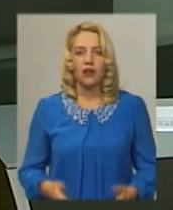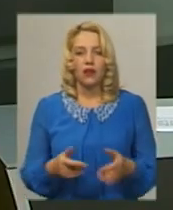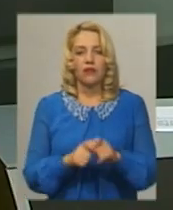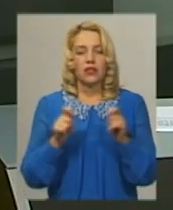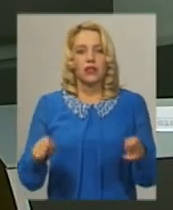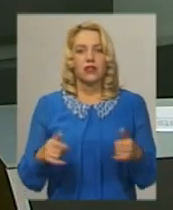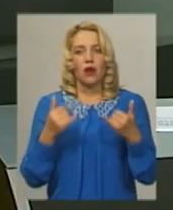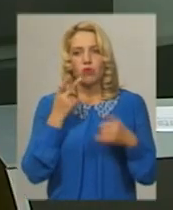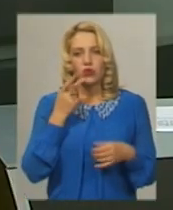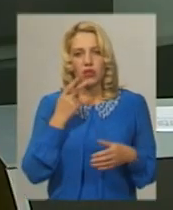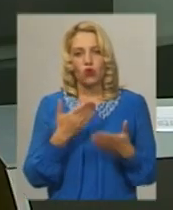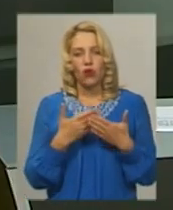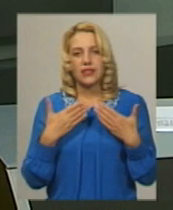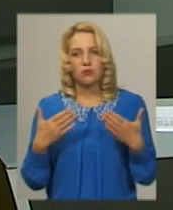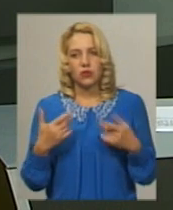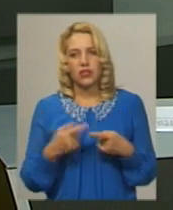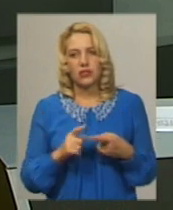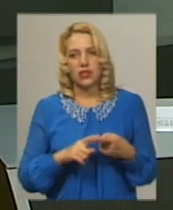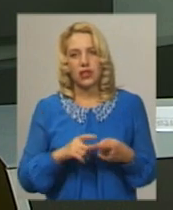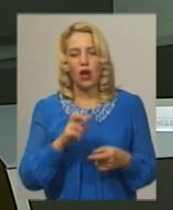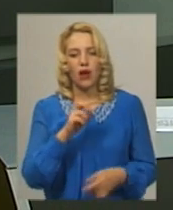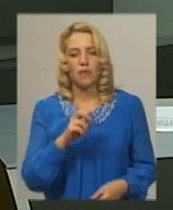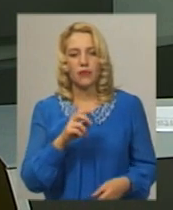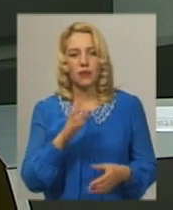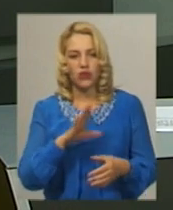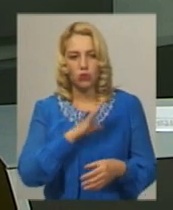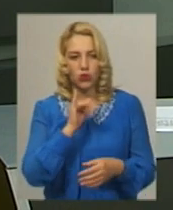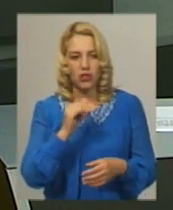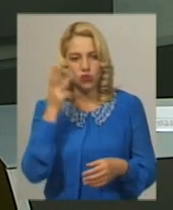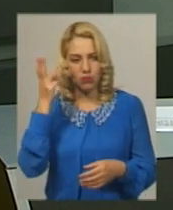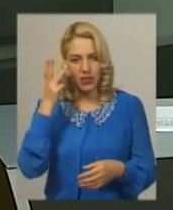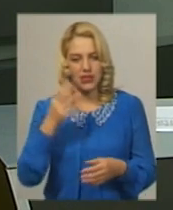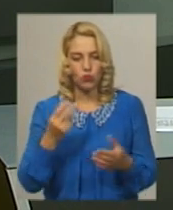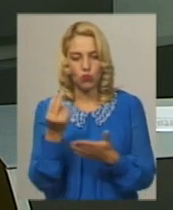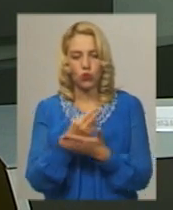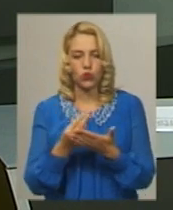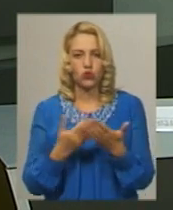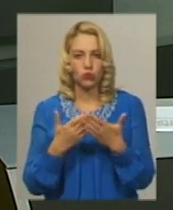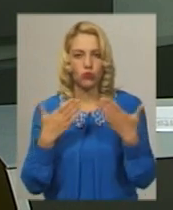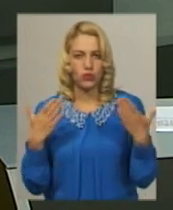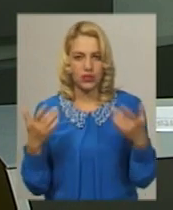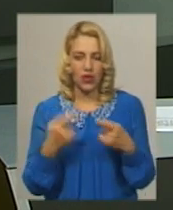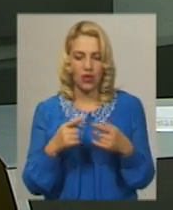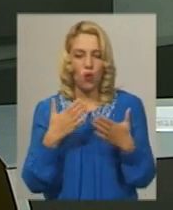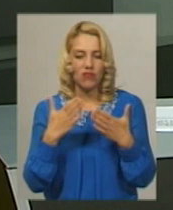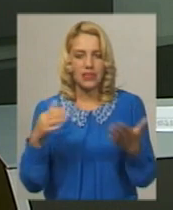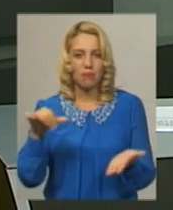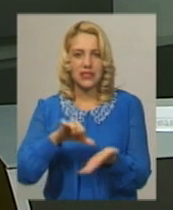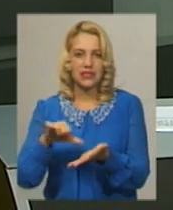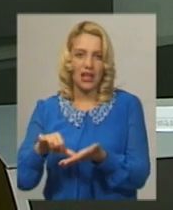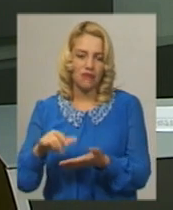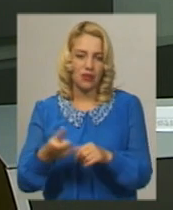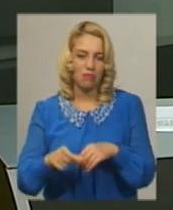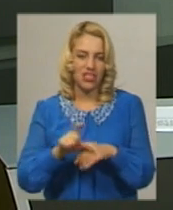Відкриття постійної експозиції із фондів «Натхнені Бойчуком» відбулося сьогодні у Хмельницькому художньому музеї. У виставці представлено